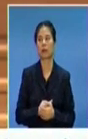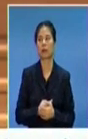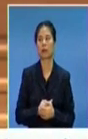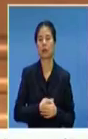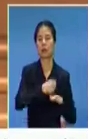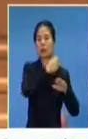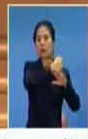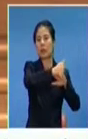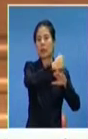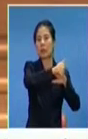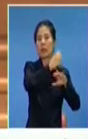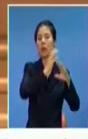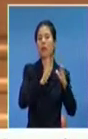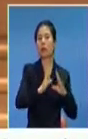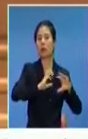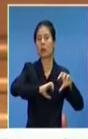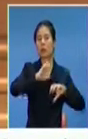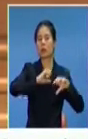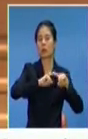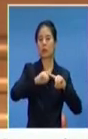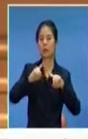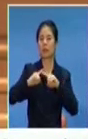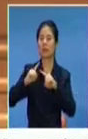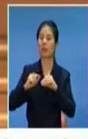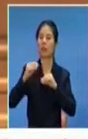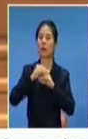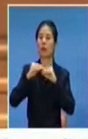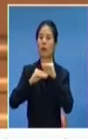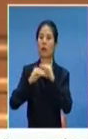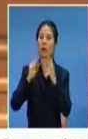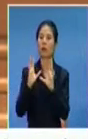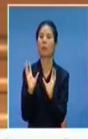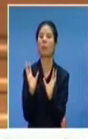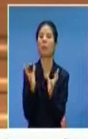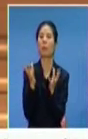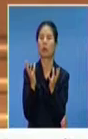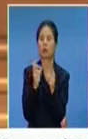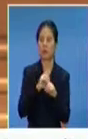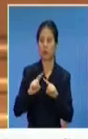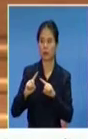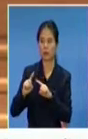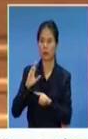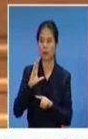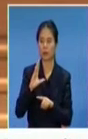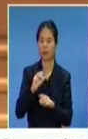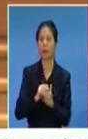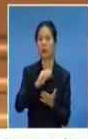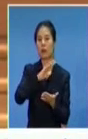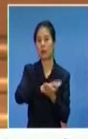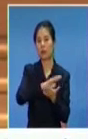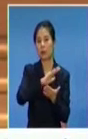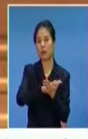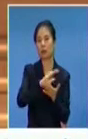เปลี่ยนผู้บริหารยุติโครงการผมจำได้ว่าผมยกตัวอย่างโรงเรียนอนุบาลอุต